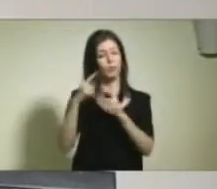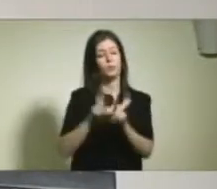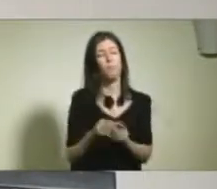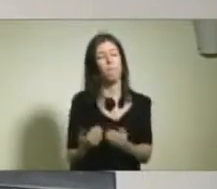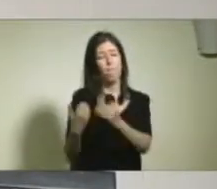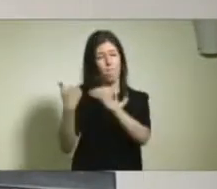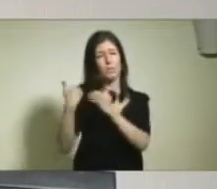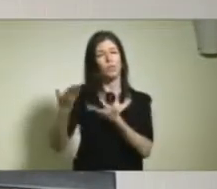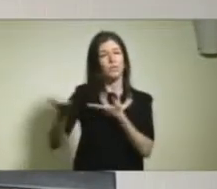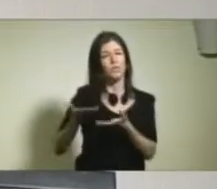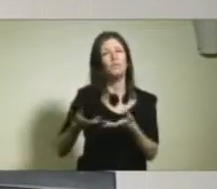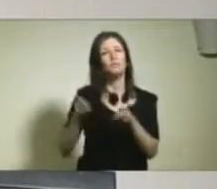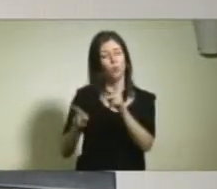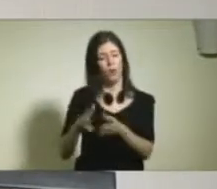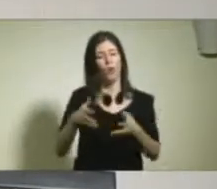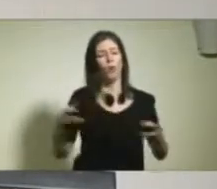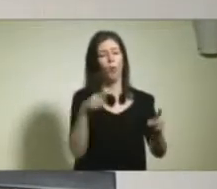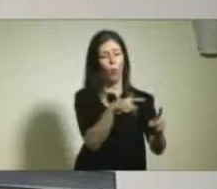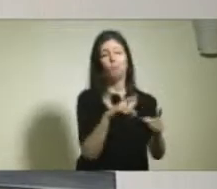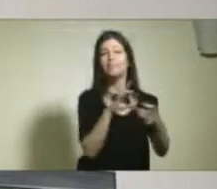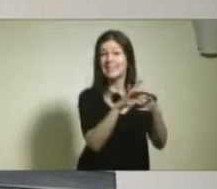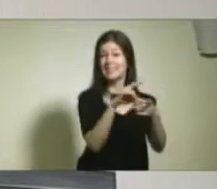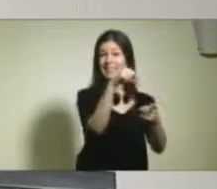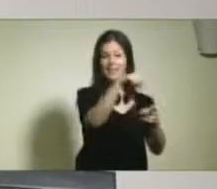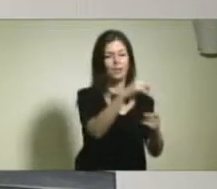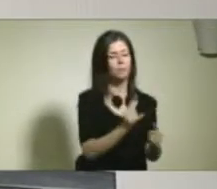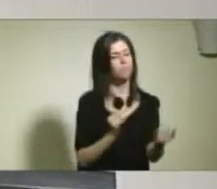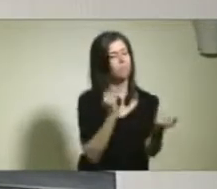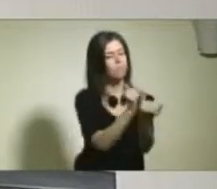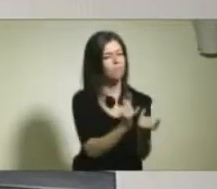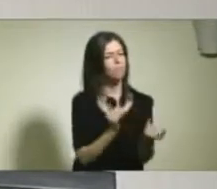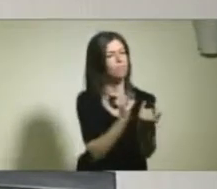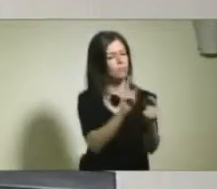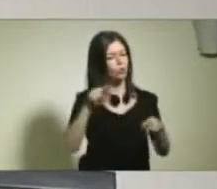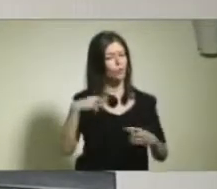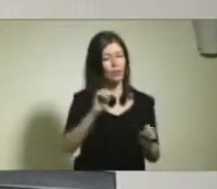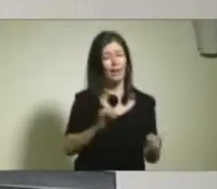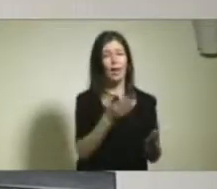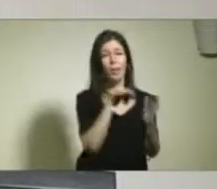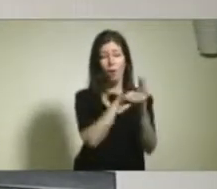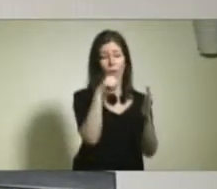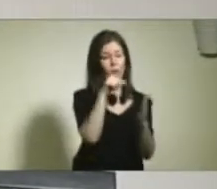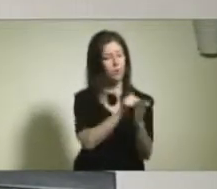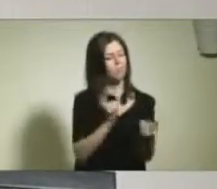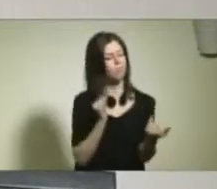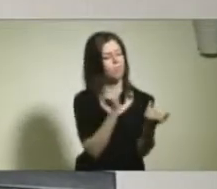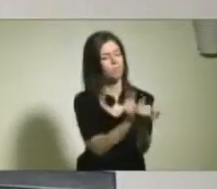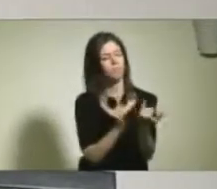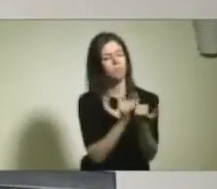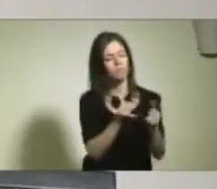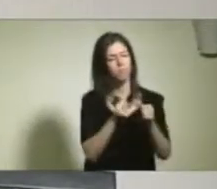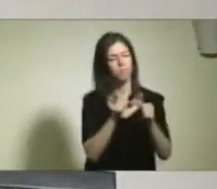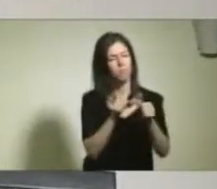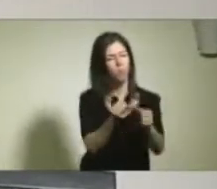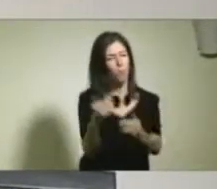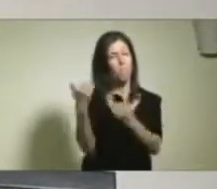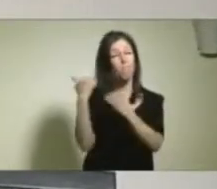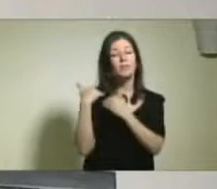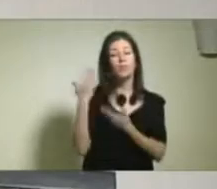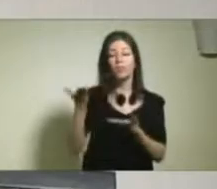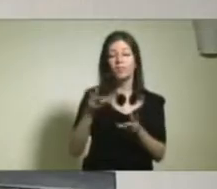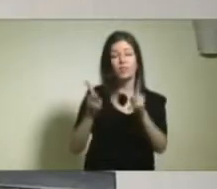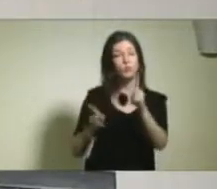mon syndicat, on s'est toujours battu depuis la création de la Banque Postale pour que cette mission de service public puisse pouvoir